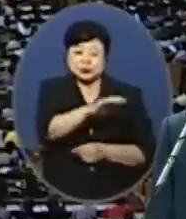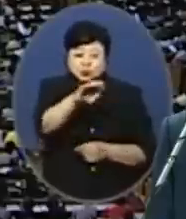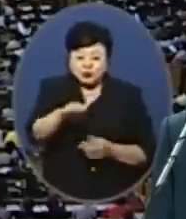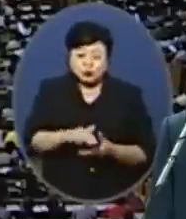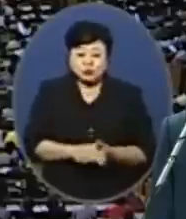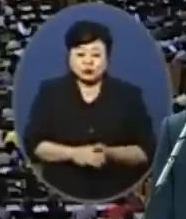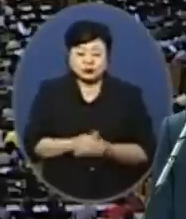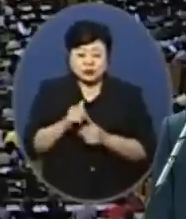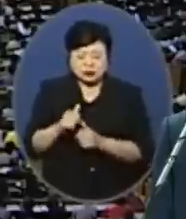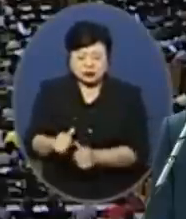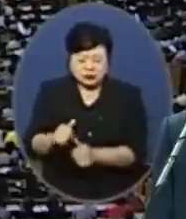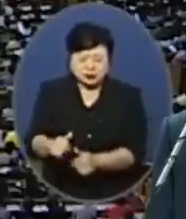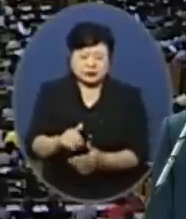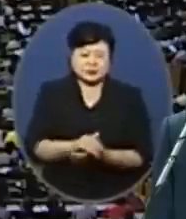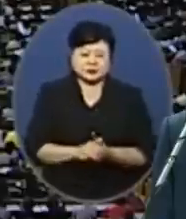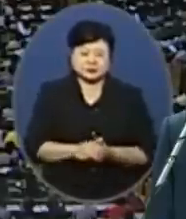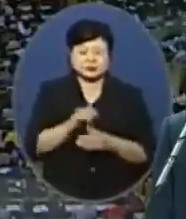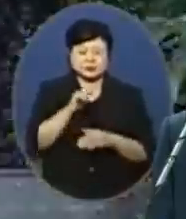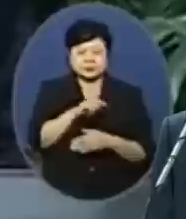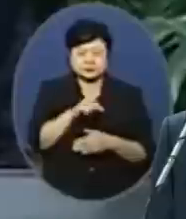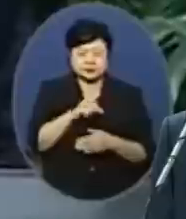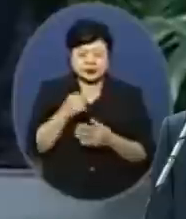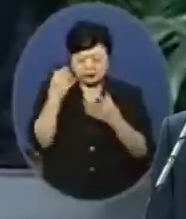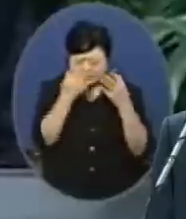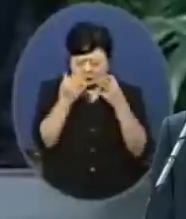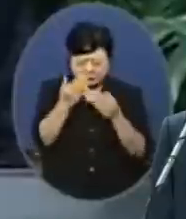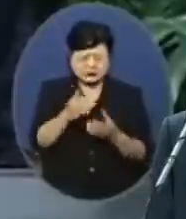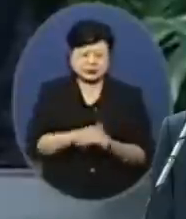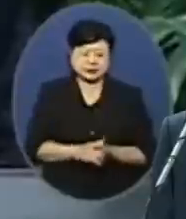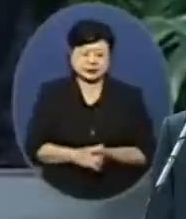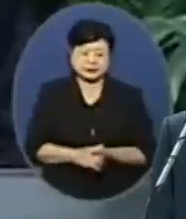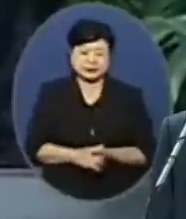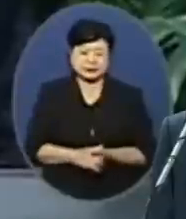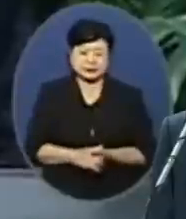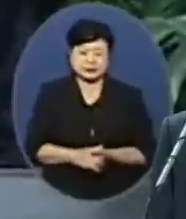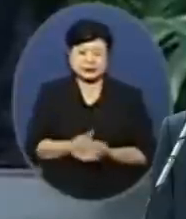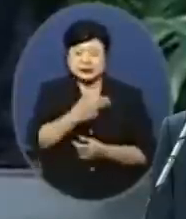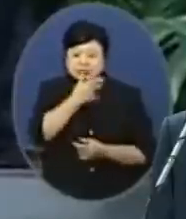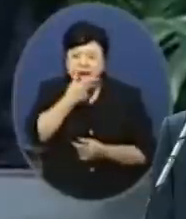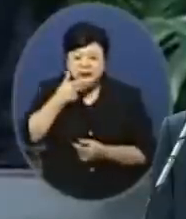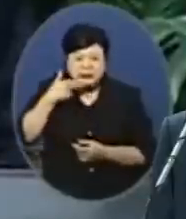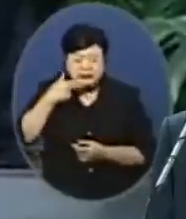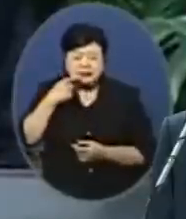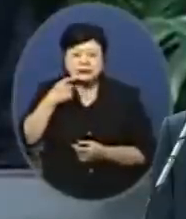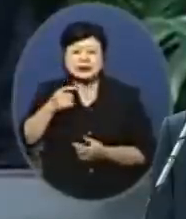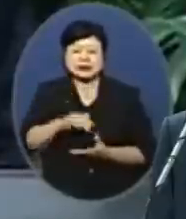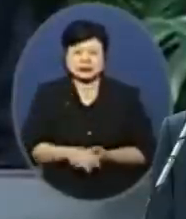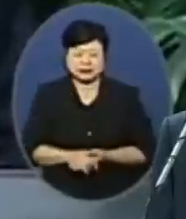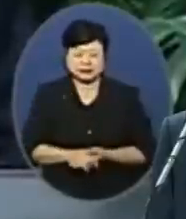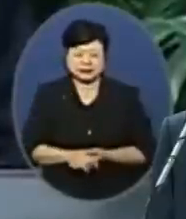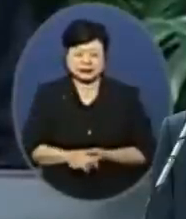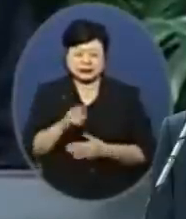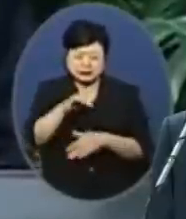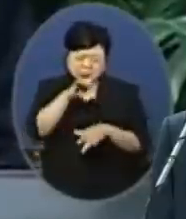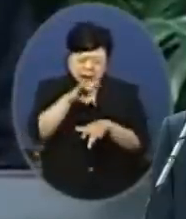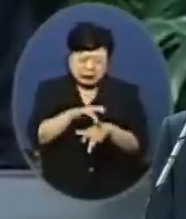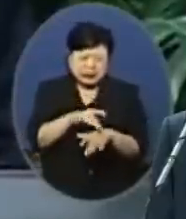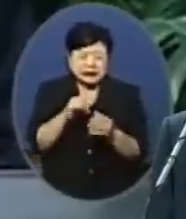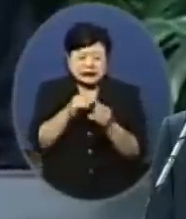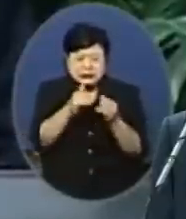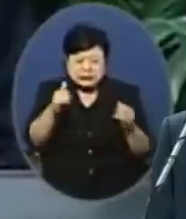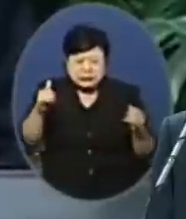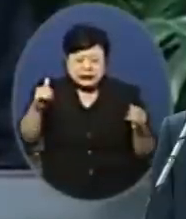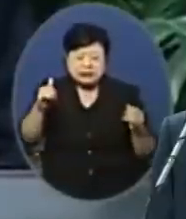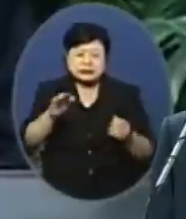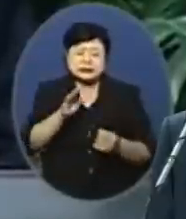우리에게 따라다니면서 마음을 어지럽게 하는 것입니다. 영어로 말하면 오브세션이라고 해서 마귀는 사람을